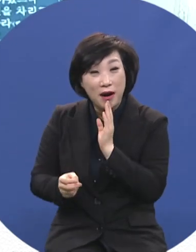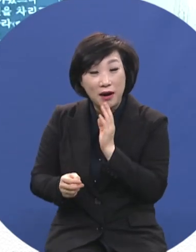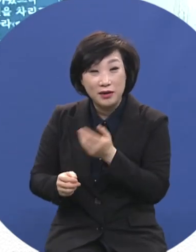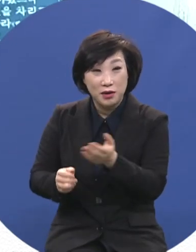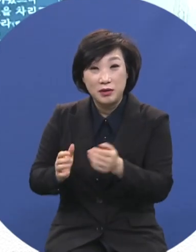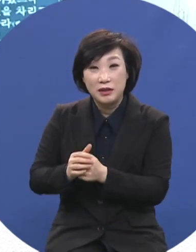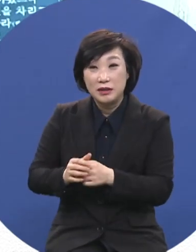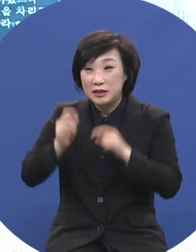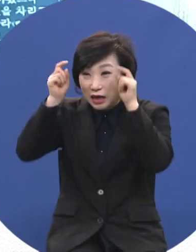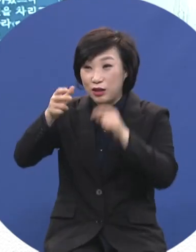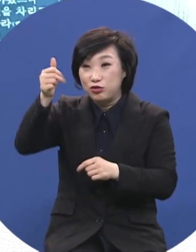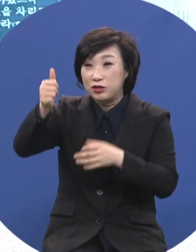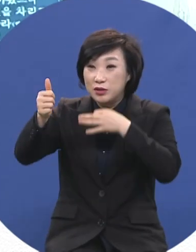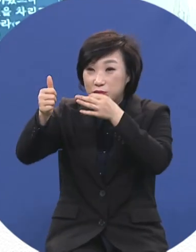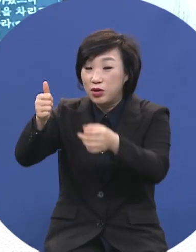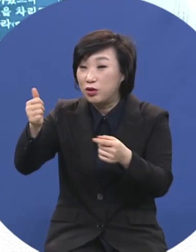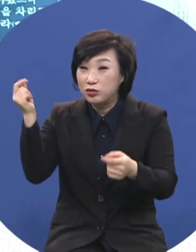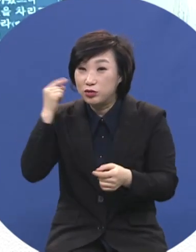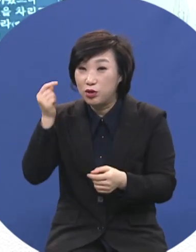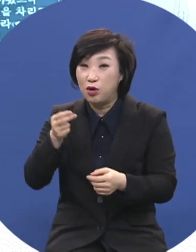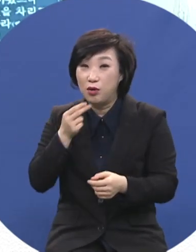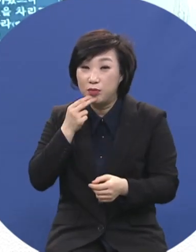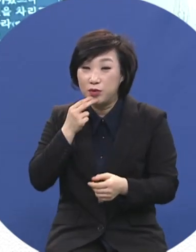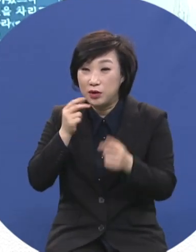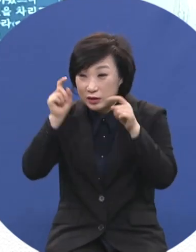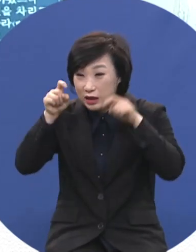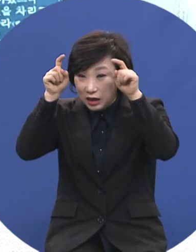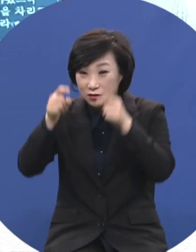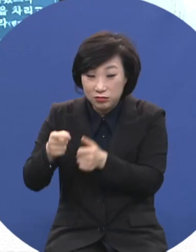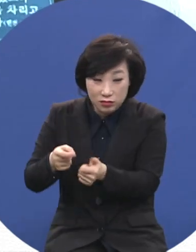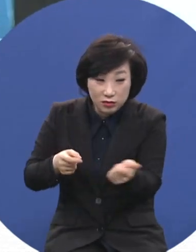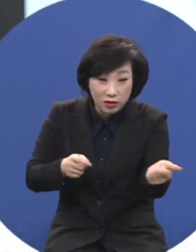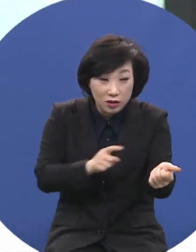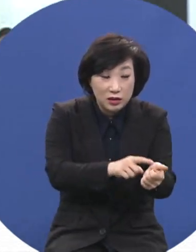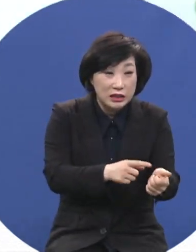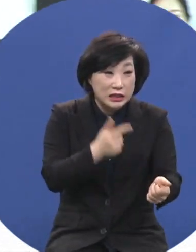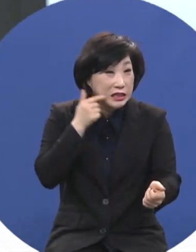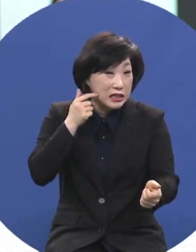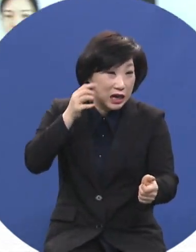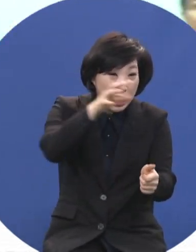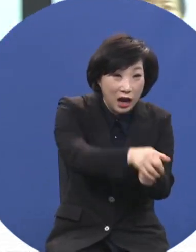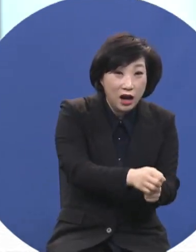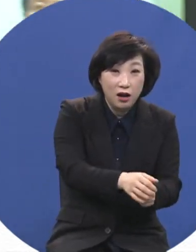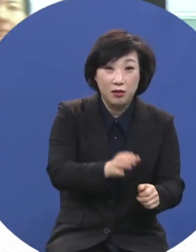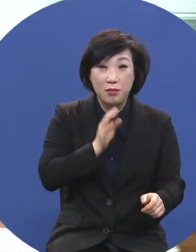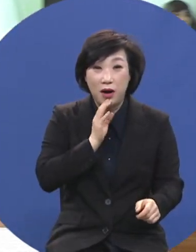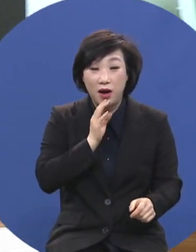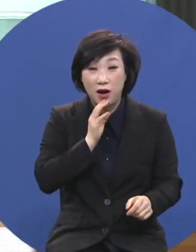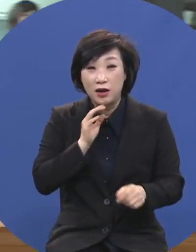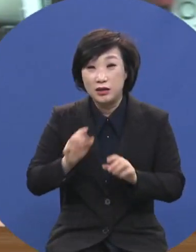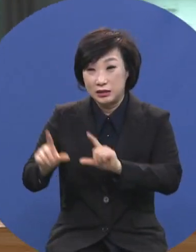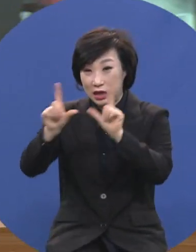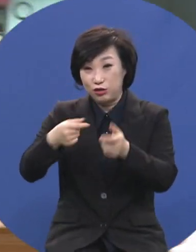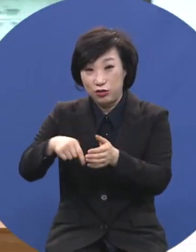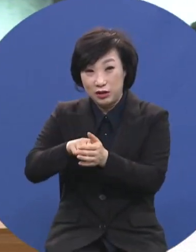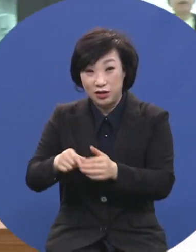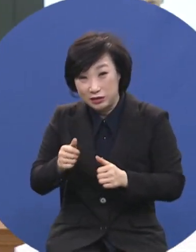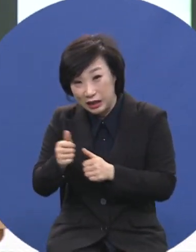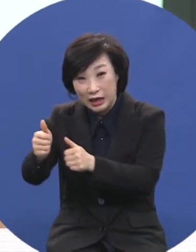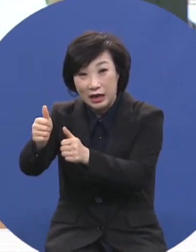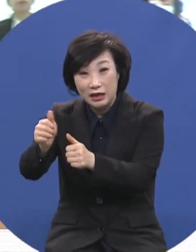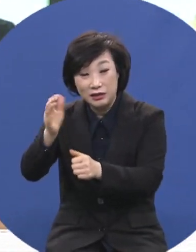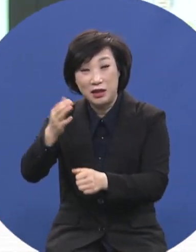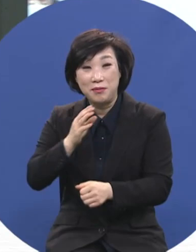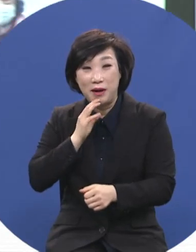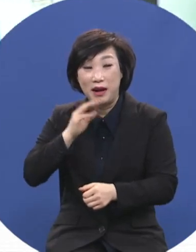못 듣는 양은 목자를 벗어나서 이제에게 죽고 마는 거예요. 살려고 따라와야 된다 이 말이에요. 우리는